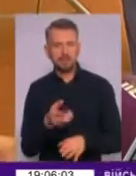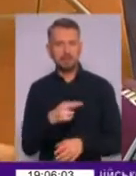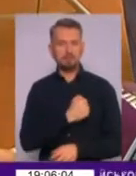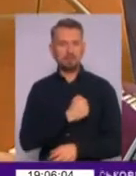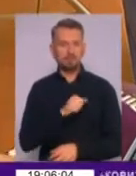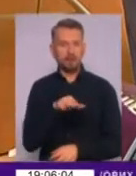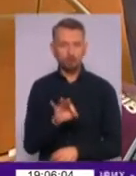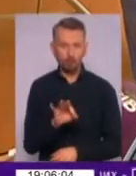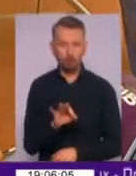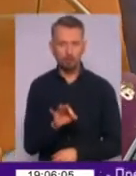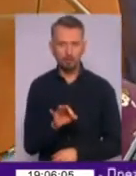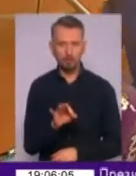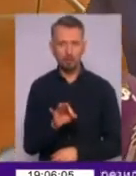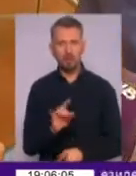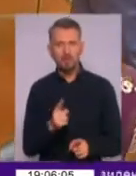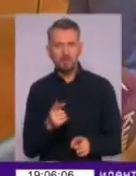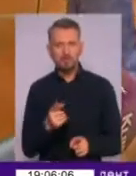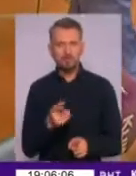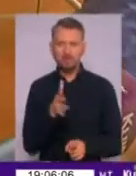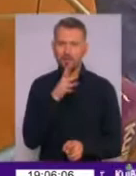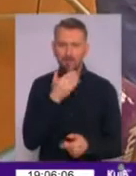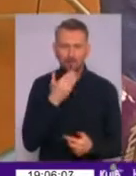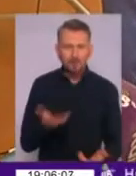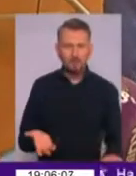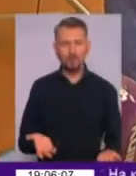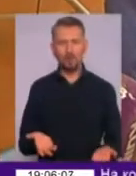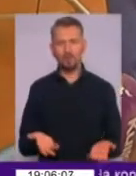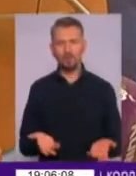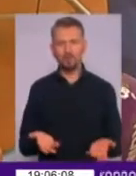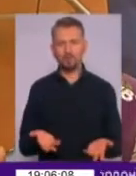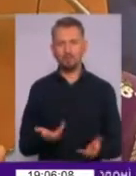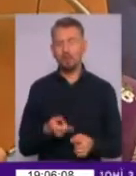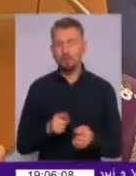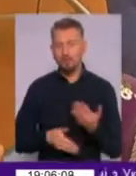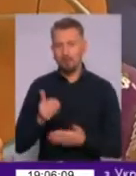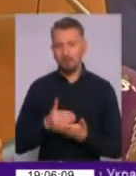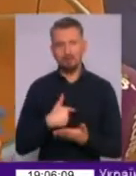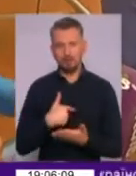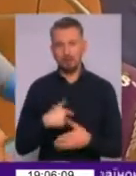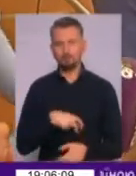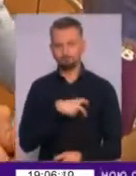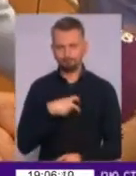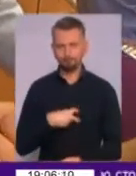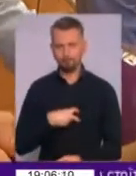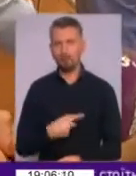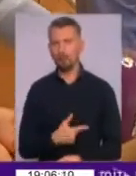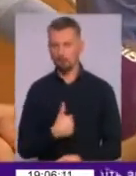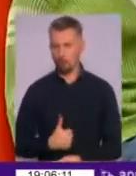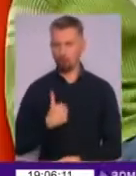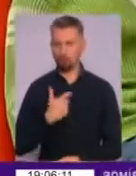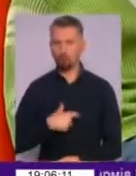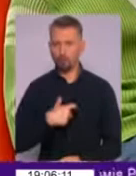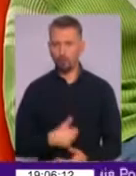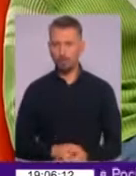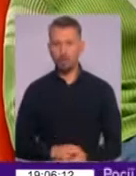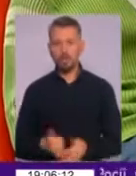але чогось, ну якось так то часу не було. А це нарешті я пішла. І я горжусь собою.